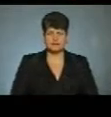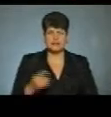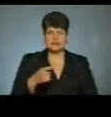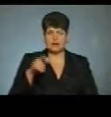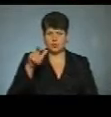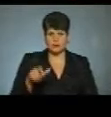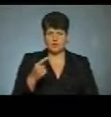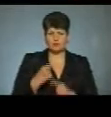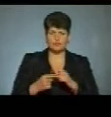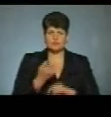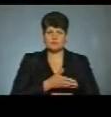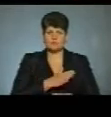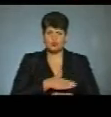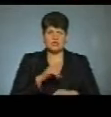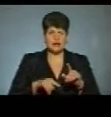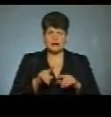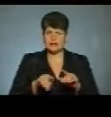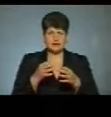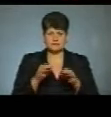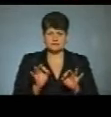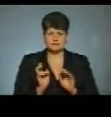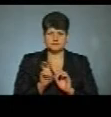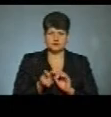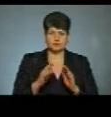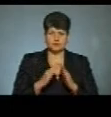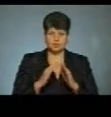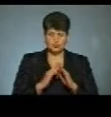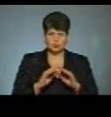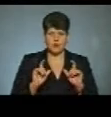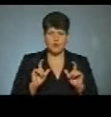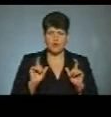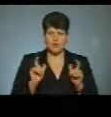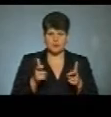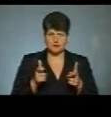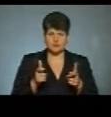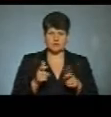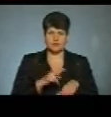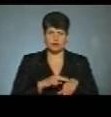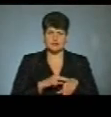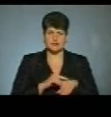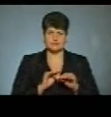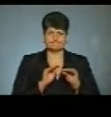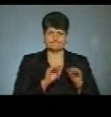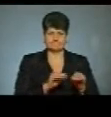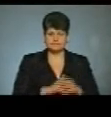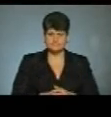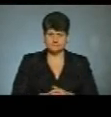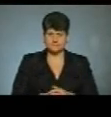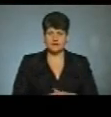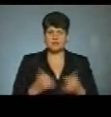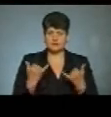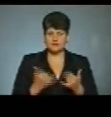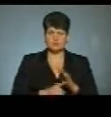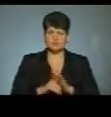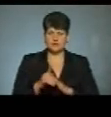Тернополянина, який повернувся із Польщі, рідні не пустили додому. На обсервацію чоловіка поселили поліцейські. Відсьогодні діють